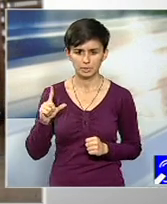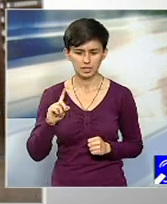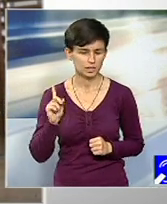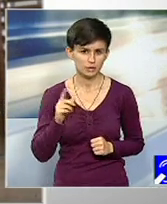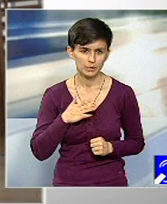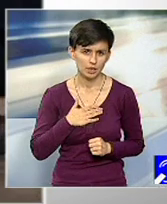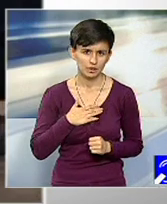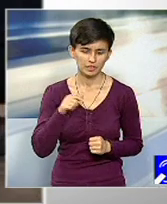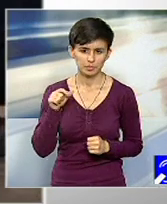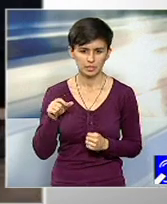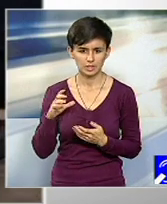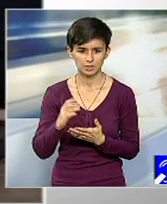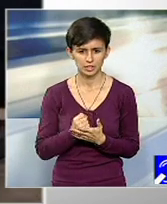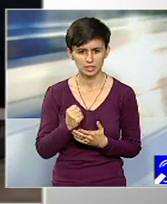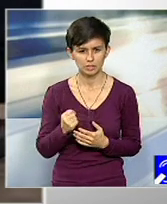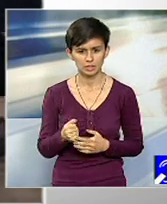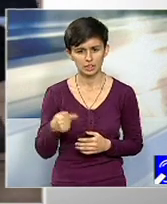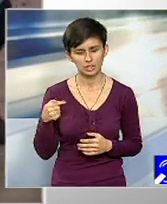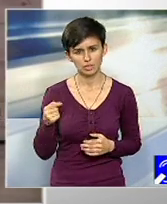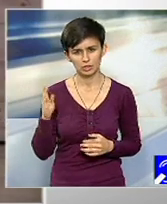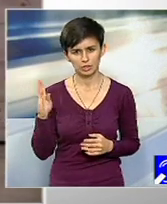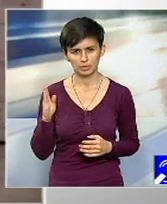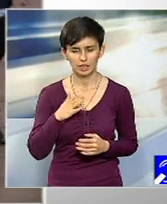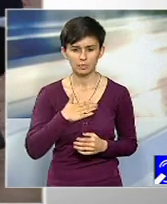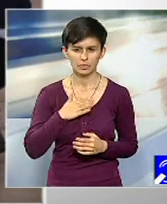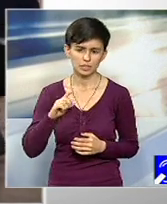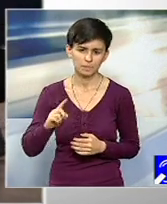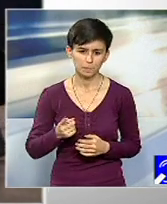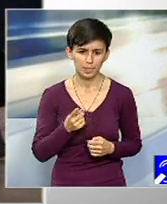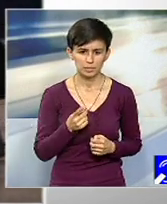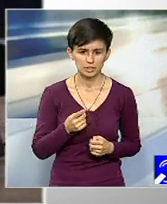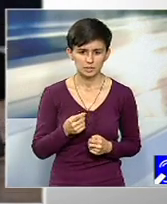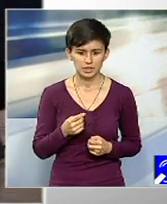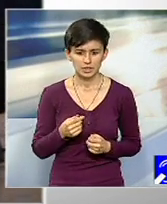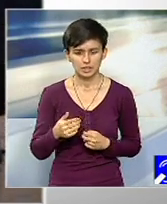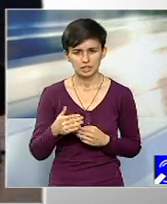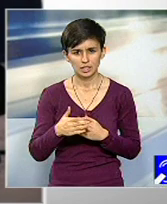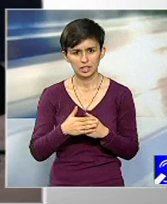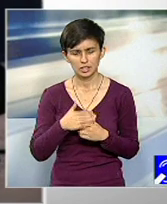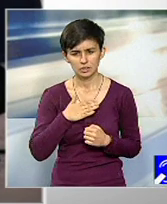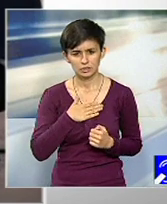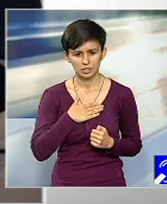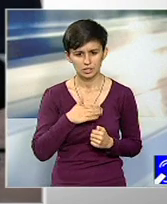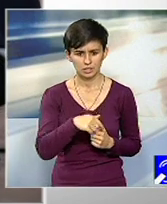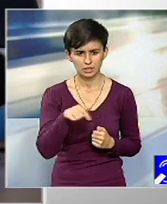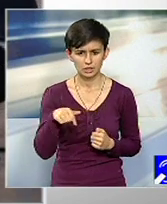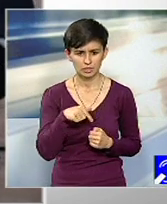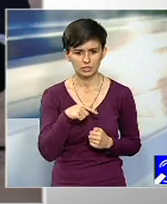am avut șansa să-l avem alături de noi pe domnul fost director ajung, Silviu